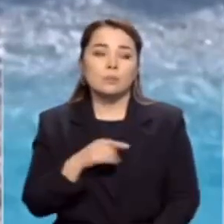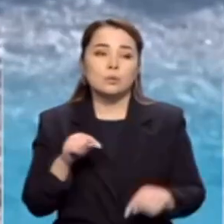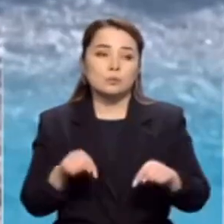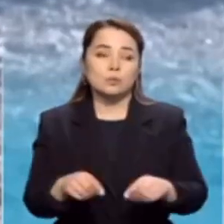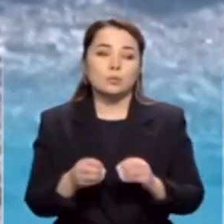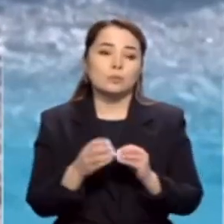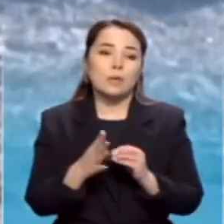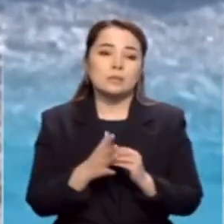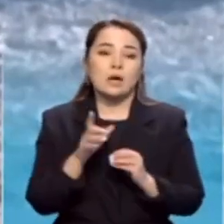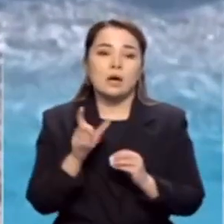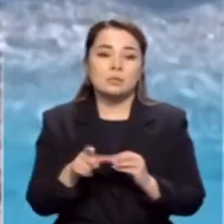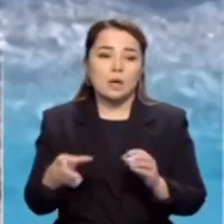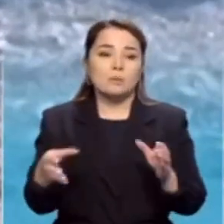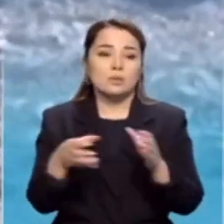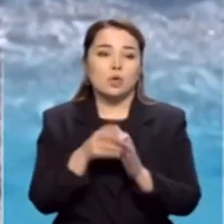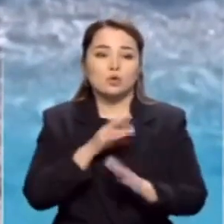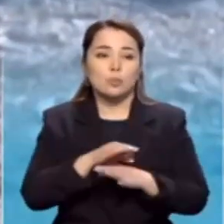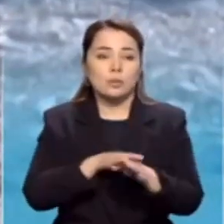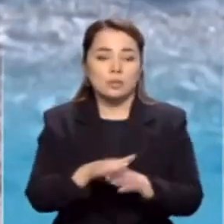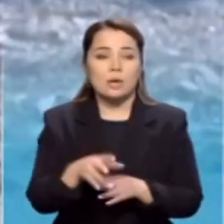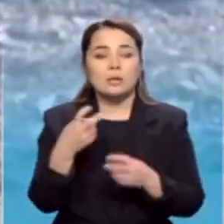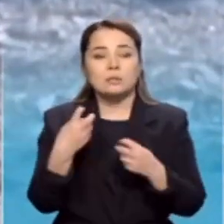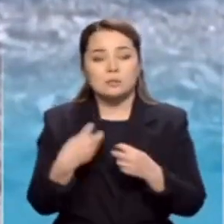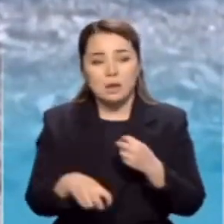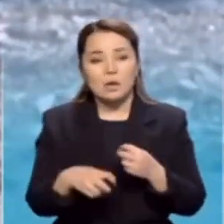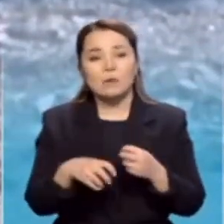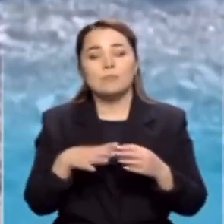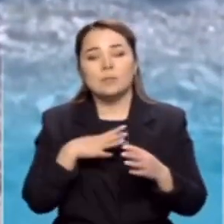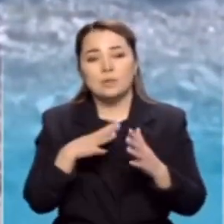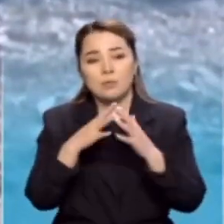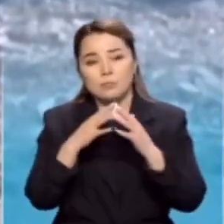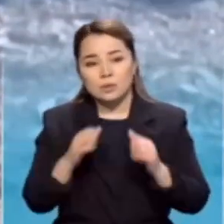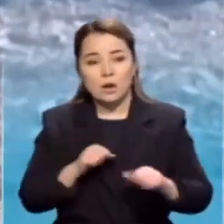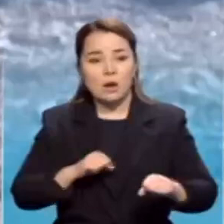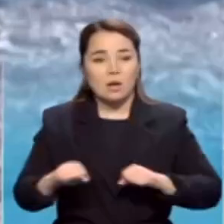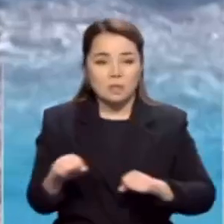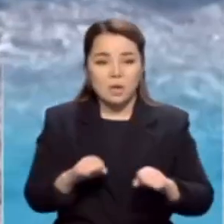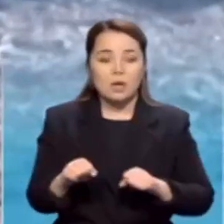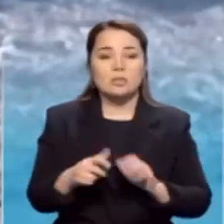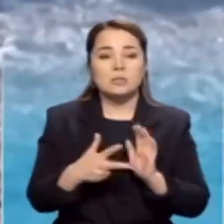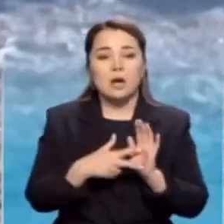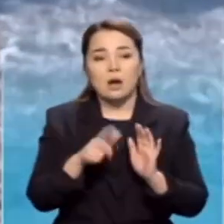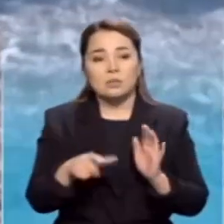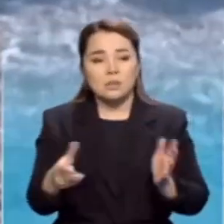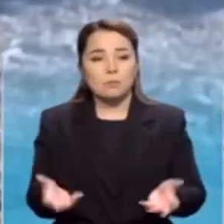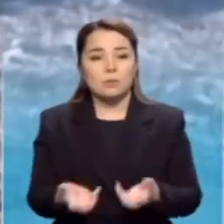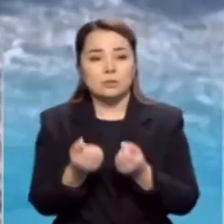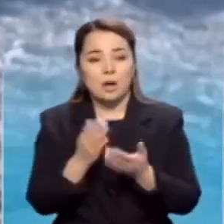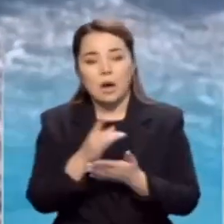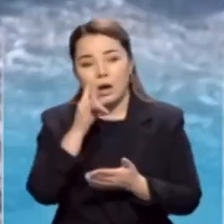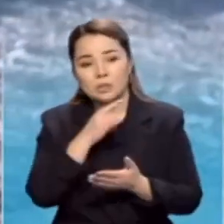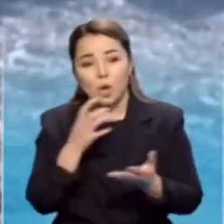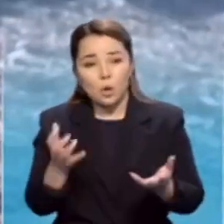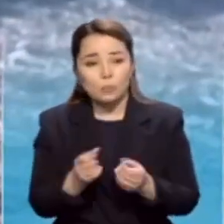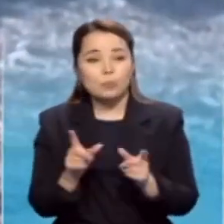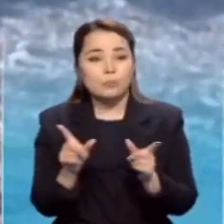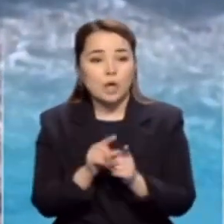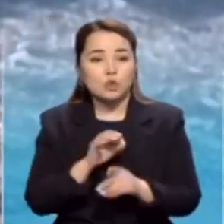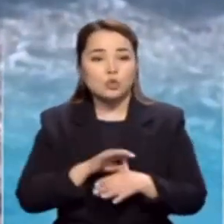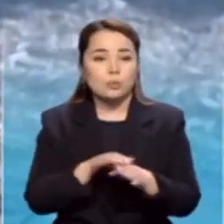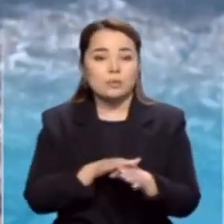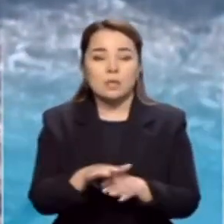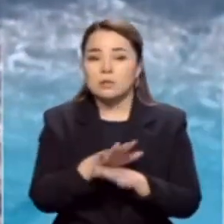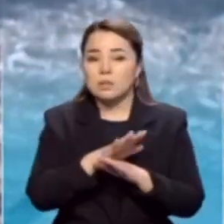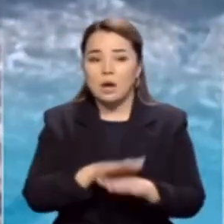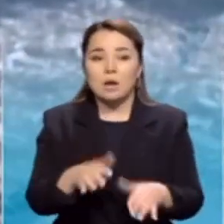15 adamdık top bop jumıs tep jatırmız. Apattan son bir neşe üyünde astından 8 adamda aman alıp şıktık. Kazakstan'da kutkaruşlarmen bul jolu birge jumıs